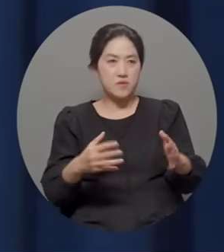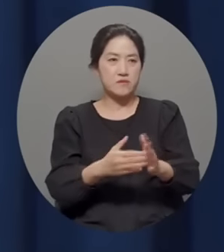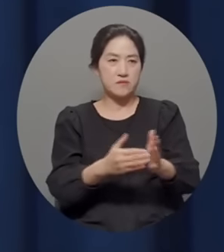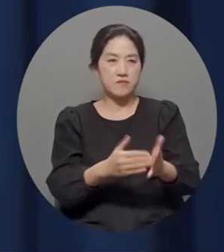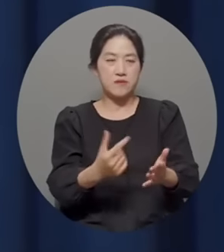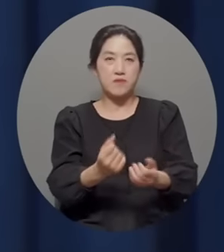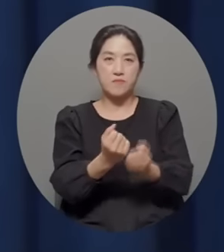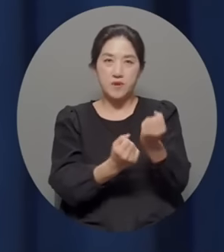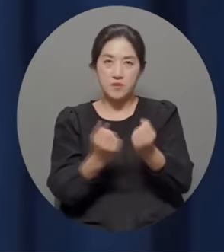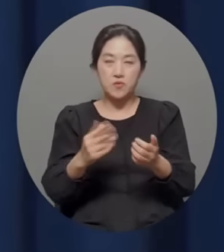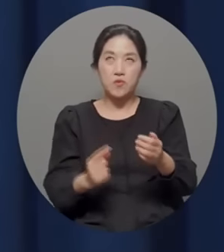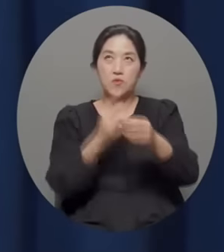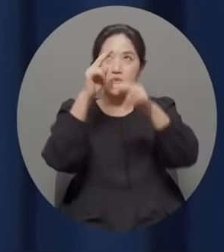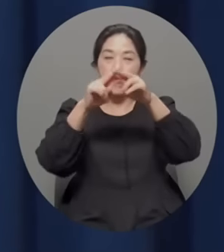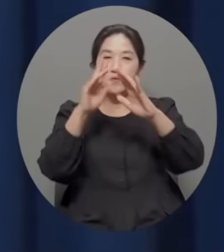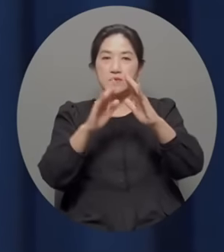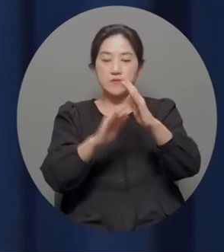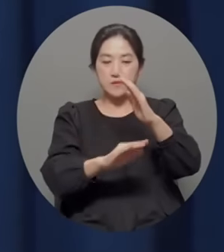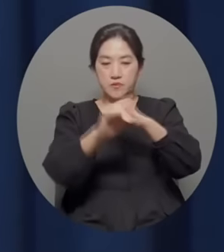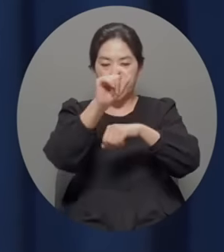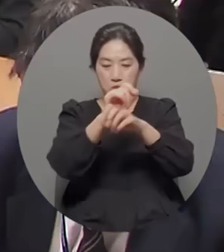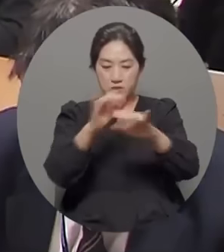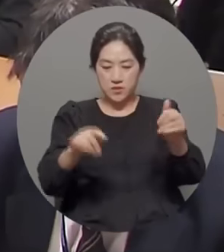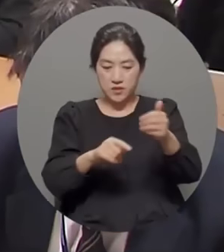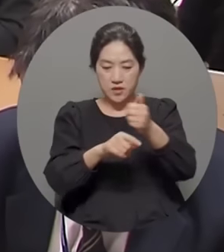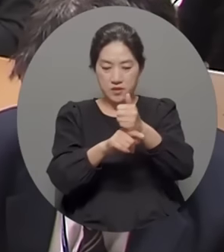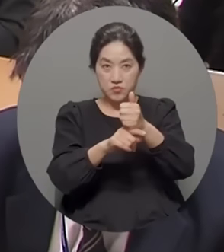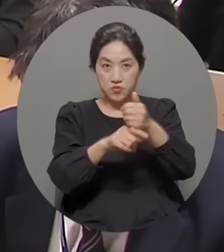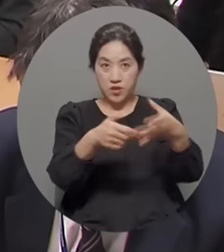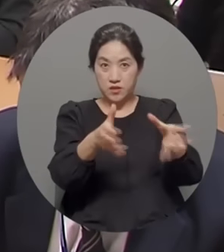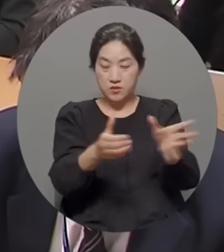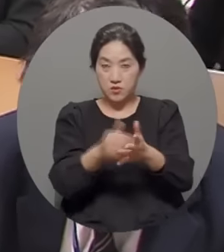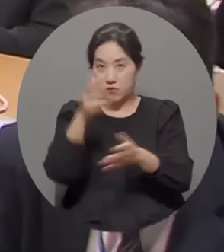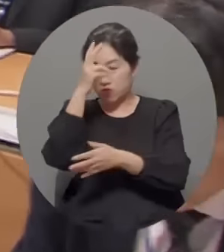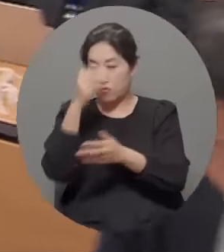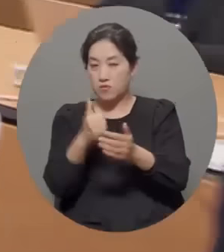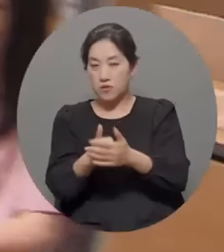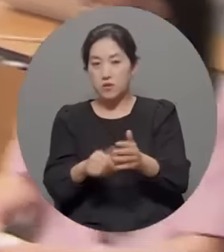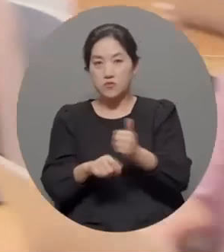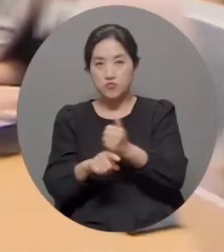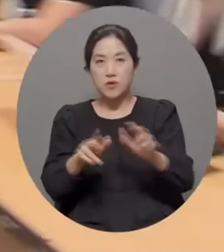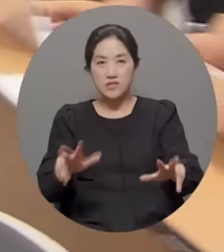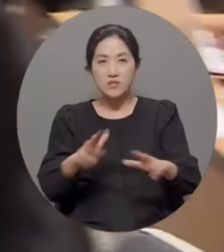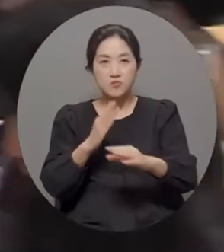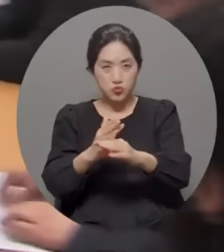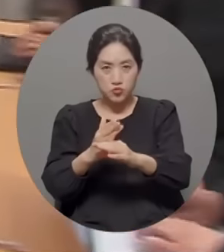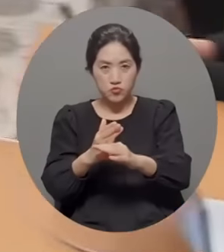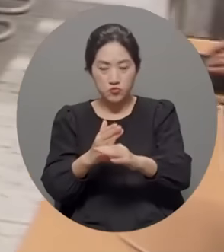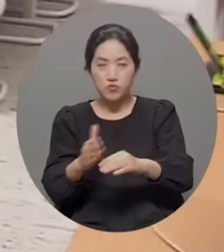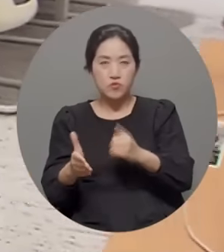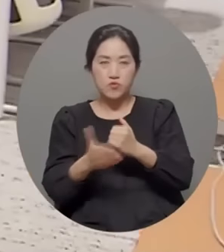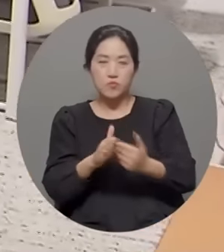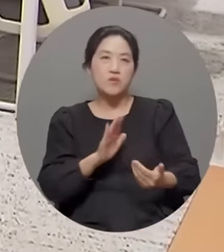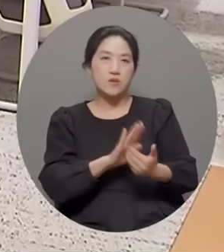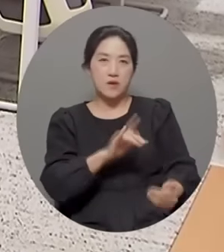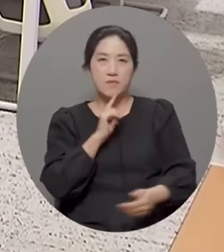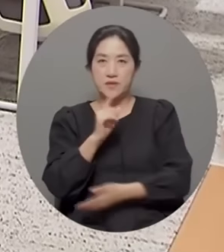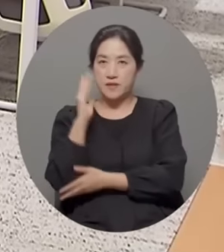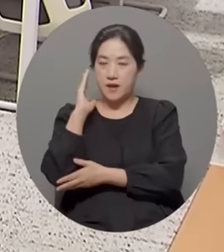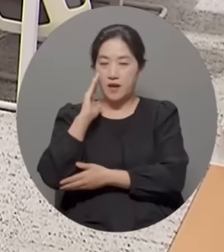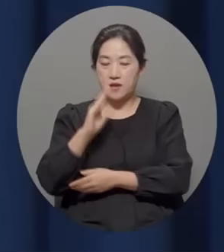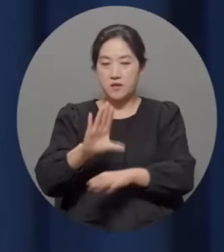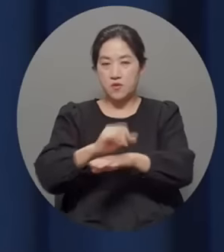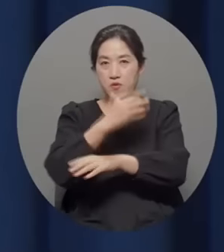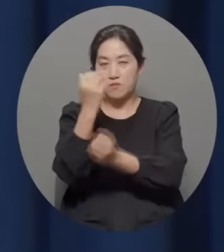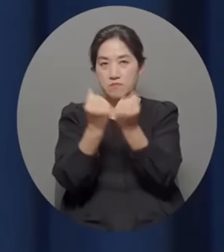또 고위공직자범죄수사처와 경찰이 사건을 수사하고 있는 점도 이유로 꼽았습니다. 언론